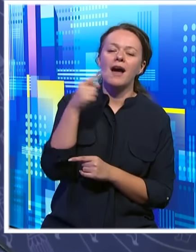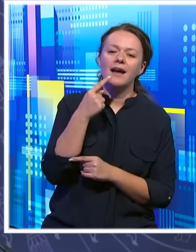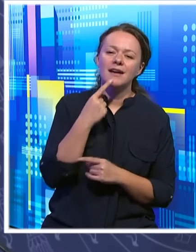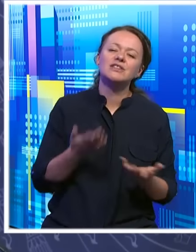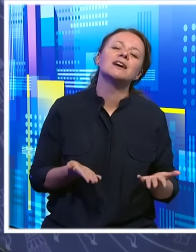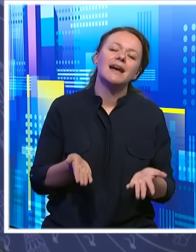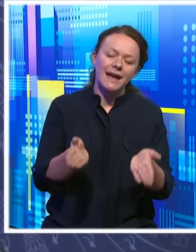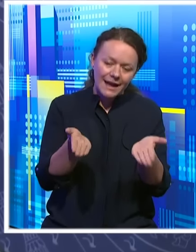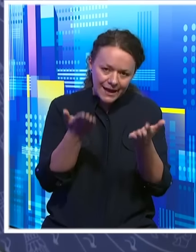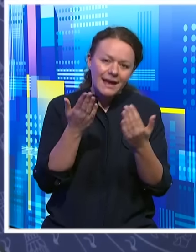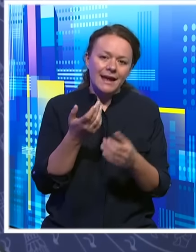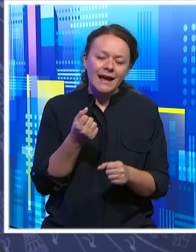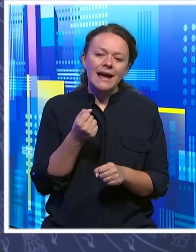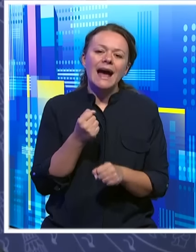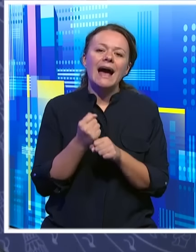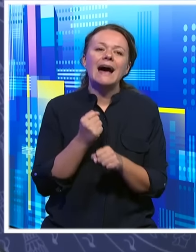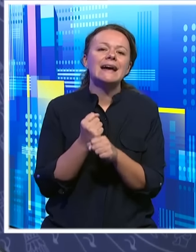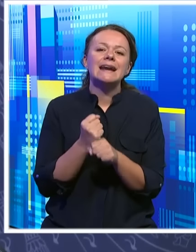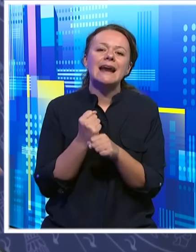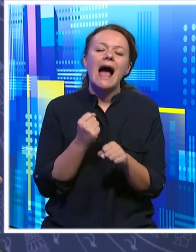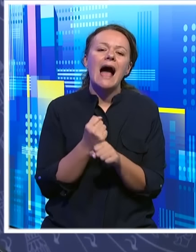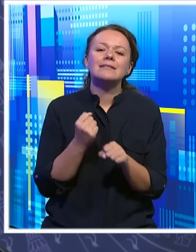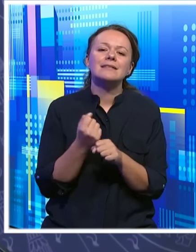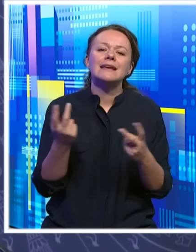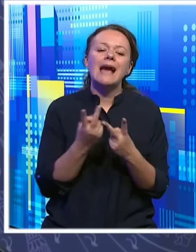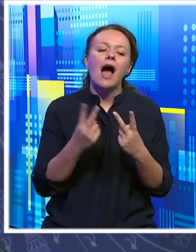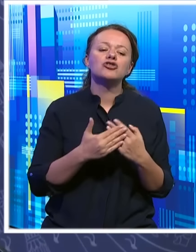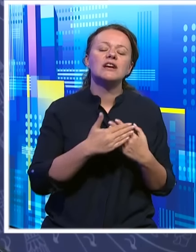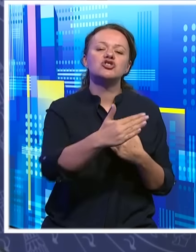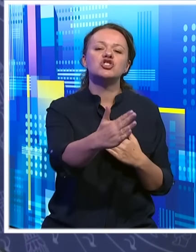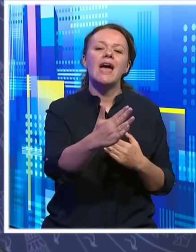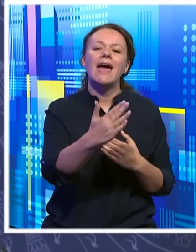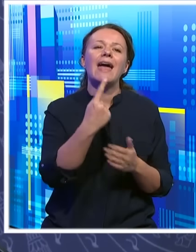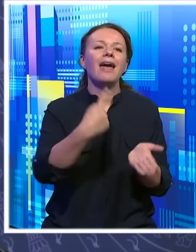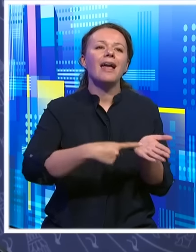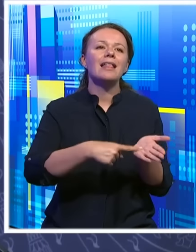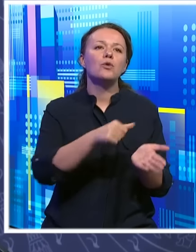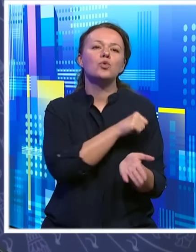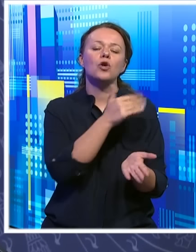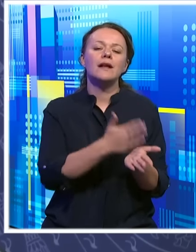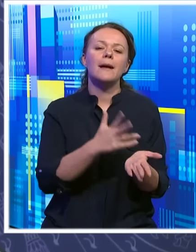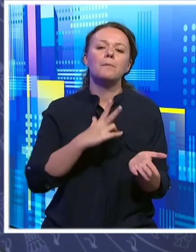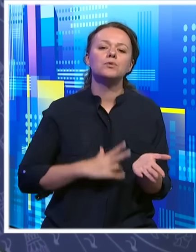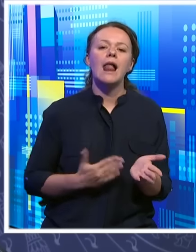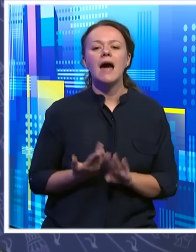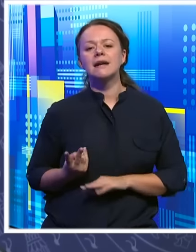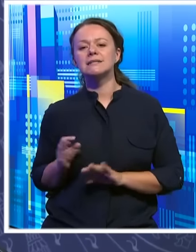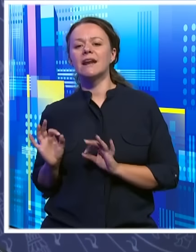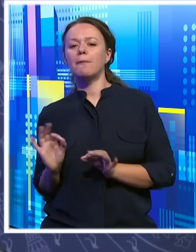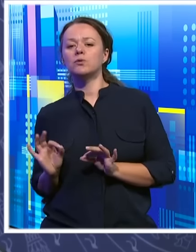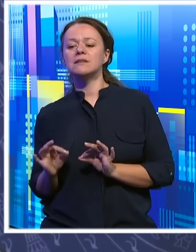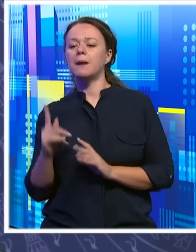radi ko da će 1000 godina da bude mir, ali budi spreman kao da će sutra da izbije rat, kao da će neko da te